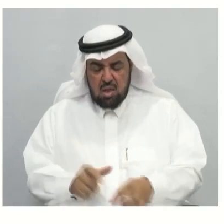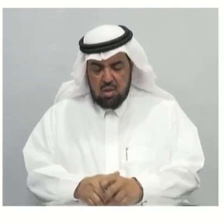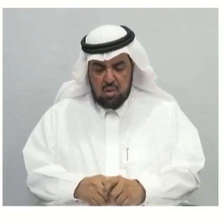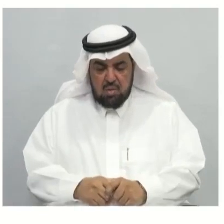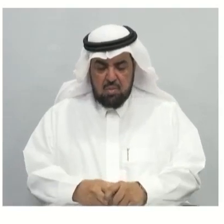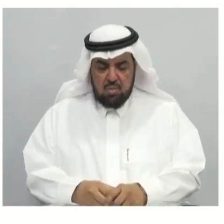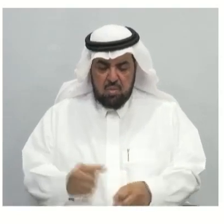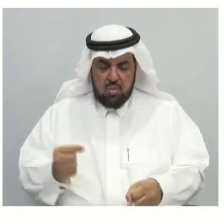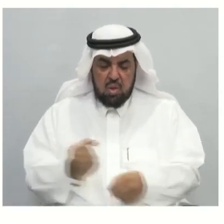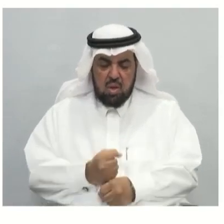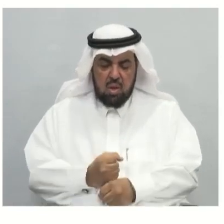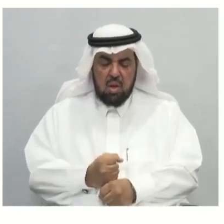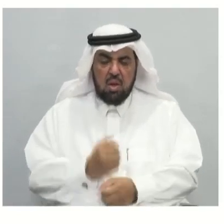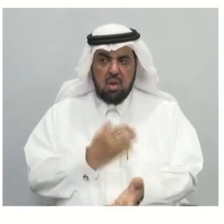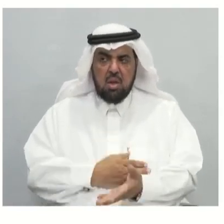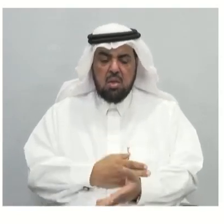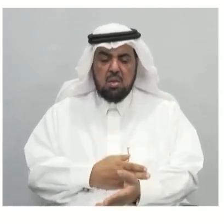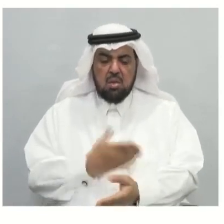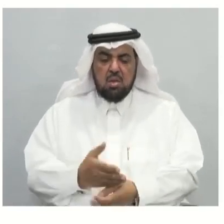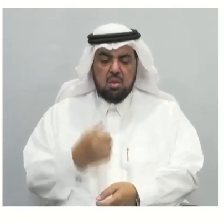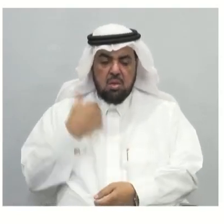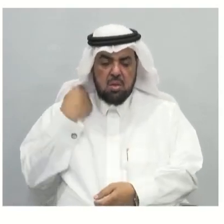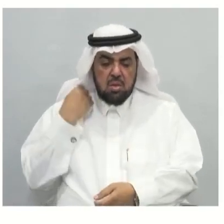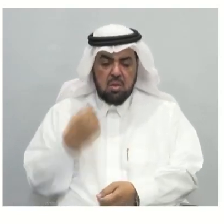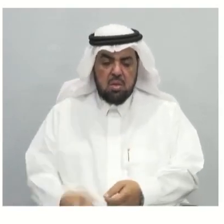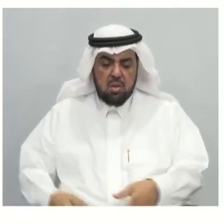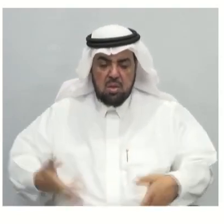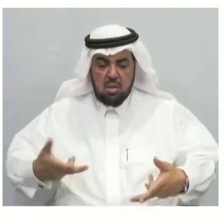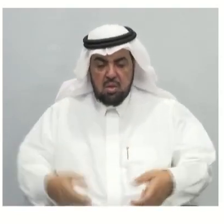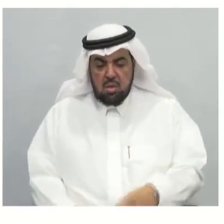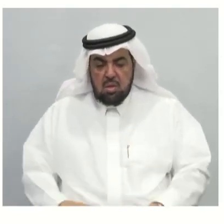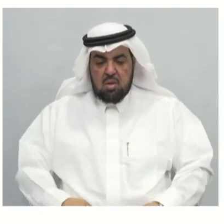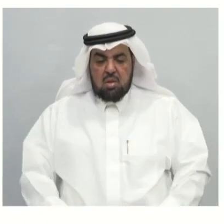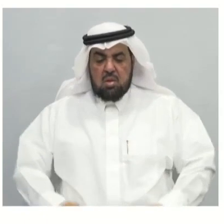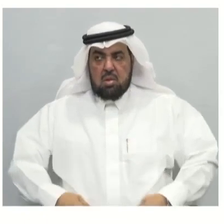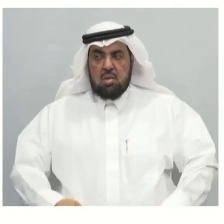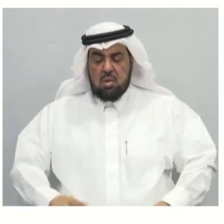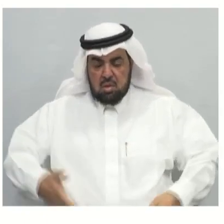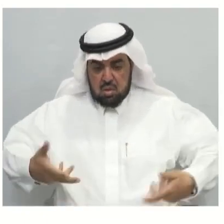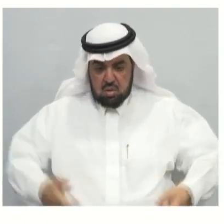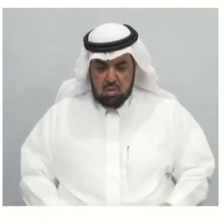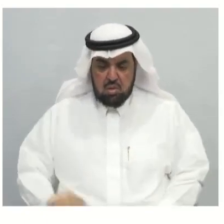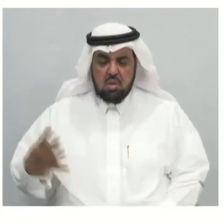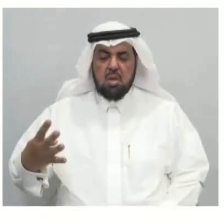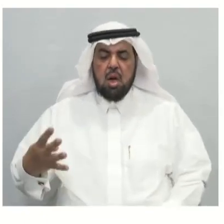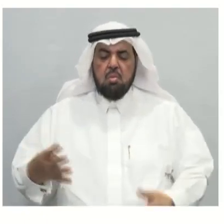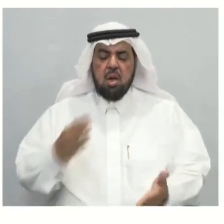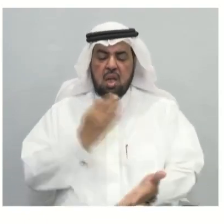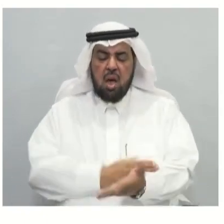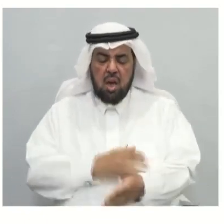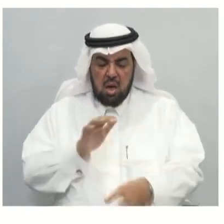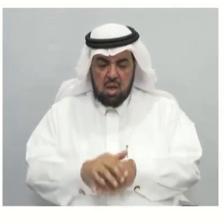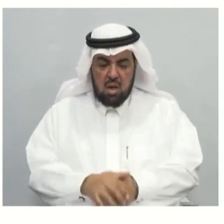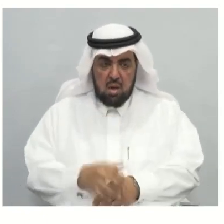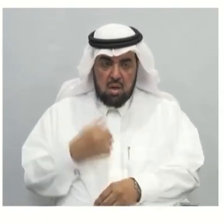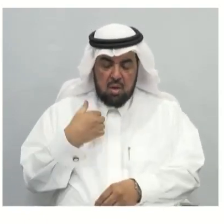فتستخدم هذه تقارير التقدم لهذه النقطه لدينا هذه الاربع تقارير تحدثنا عنها عزيزي